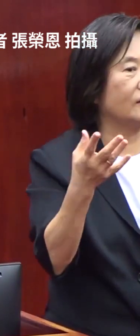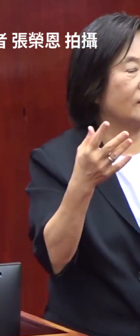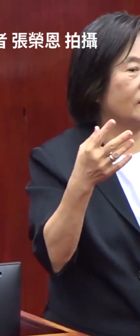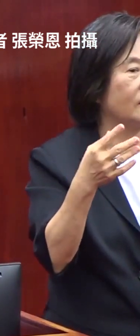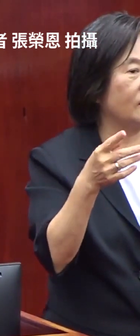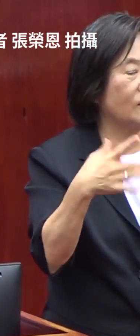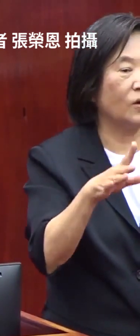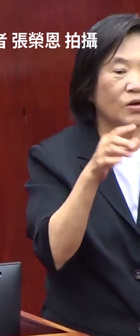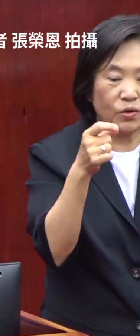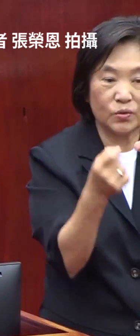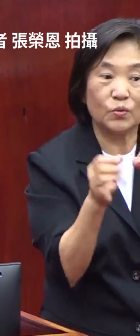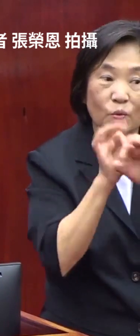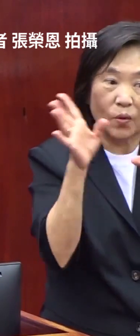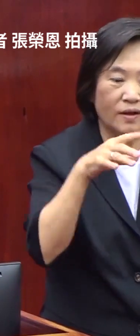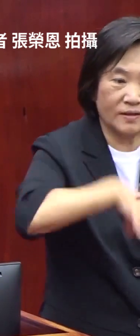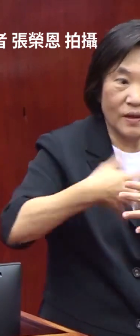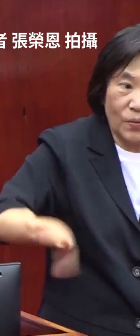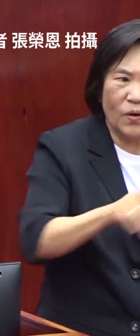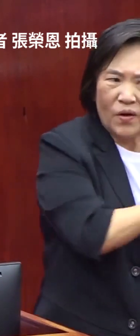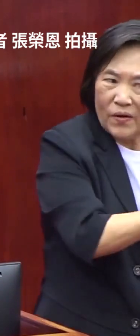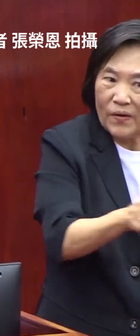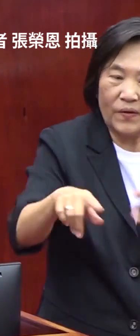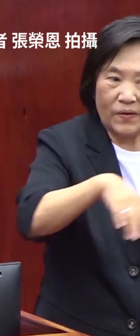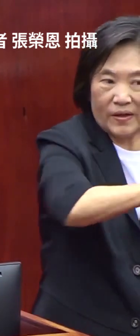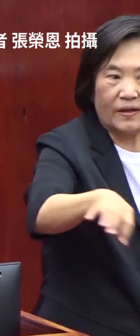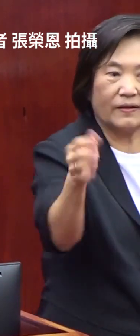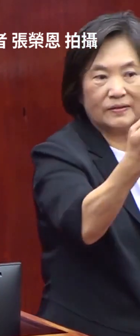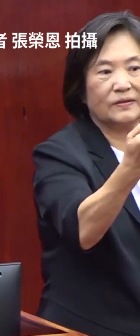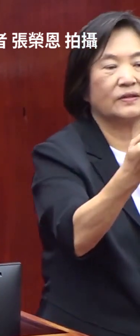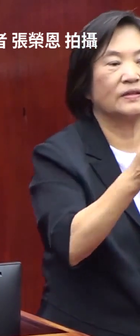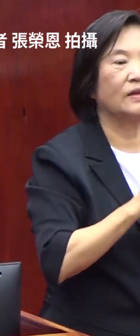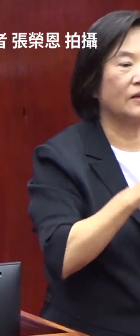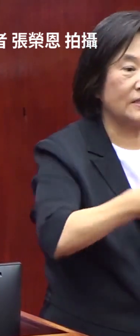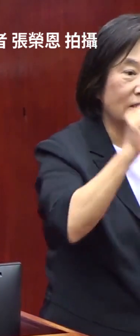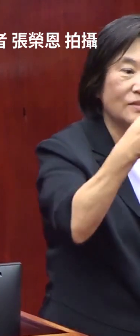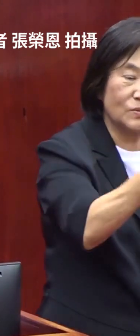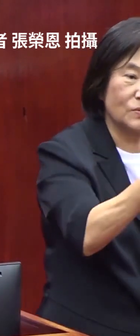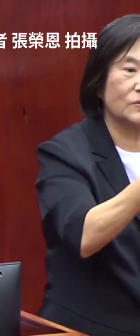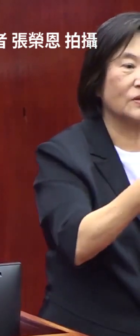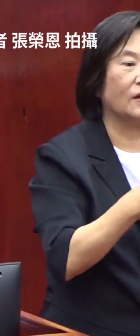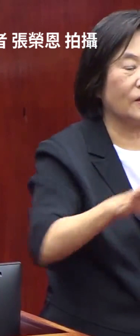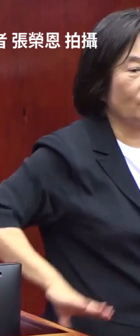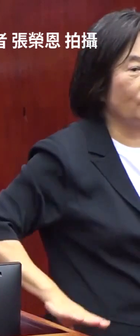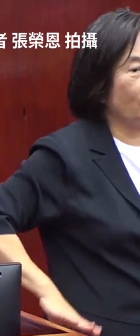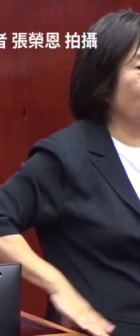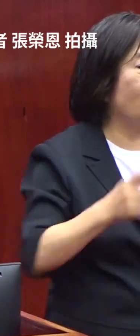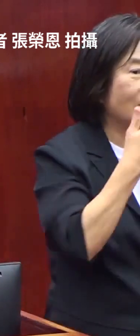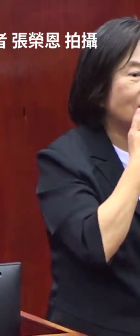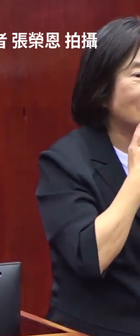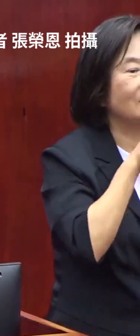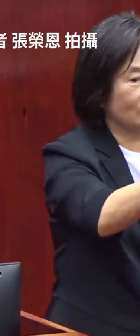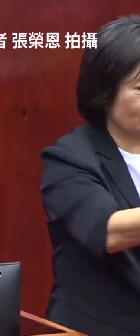光、内湖的行义，还有信义的六张犁跟广慈。另外